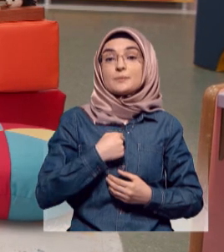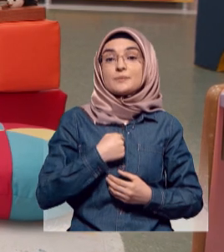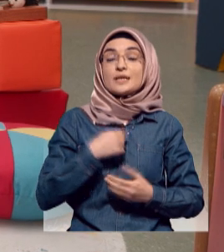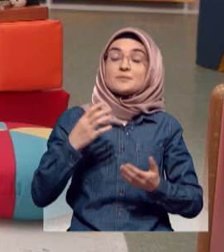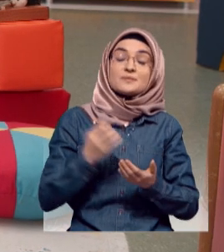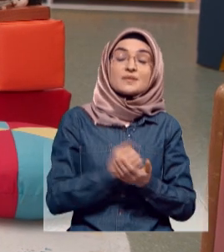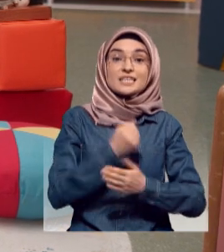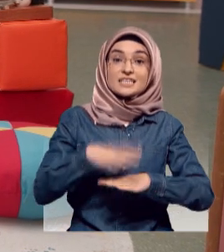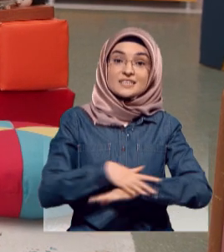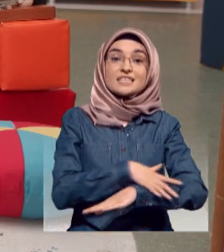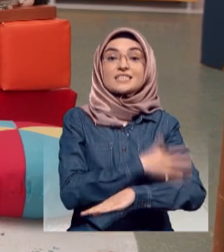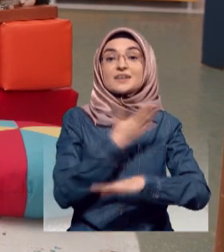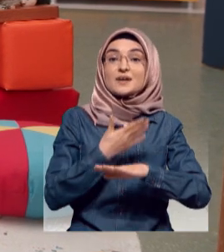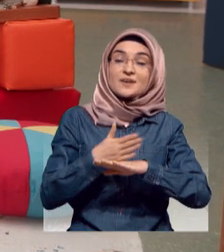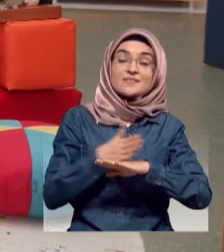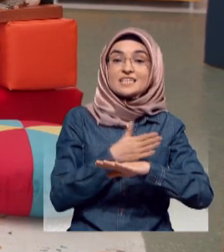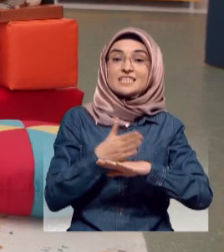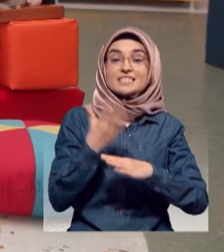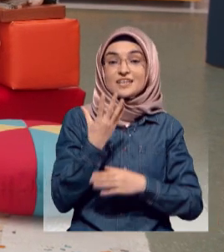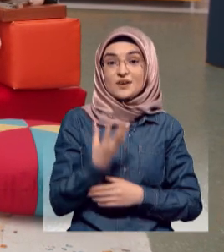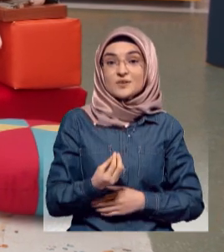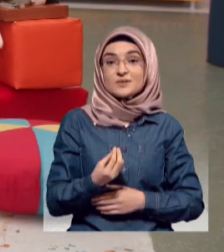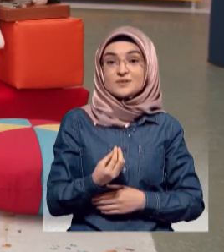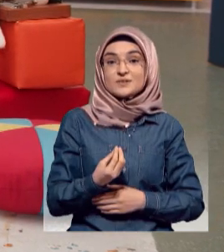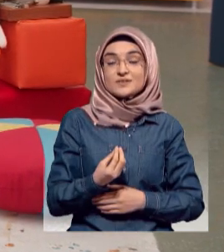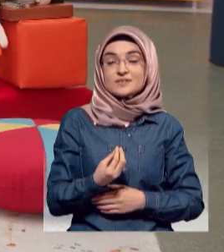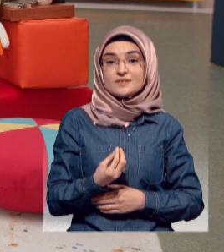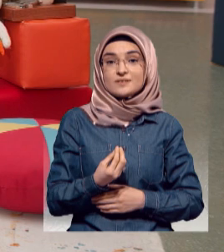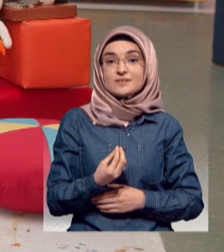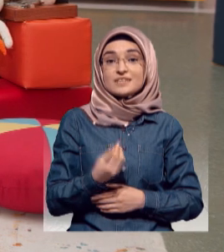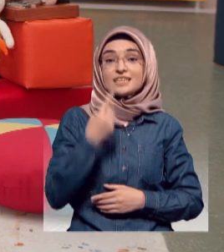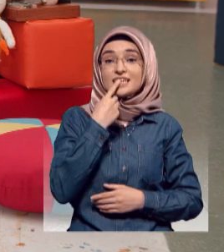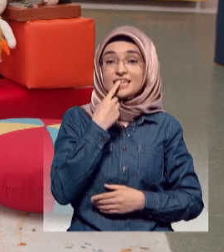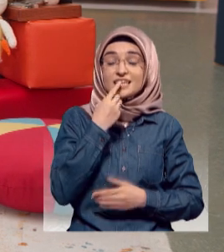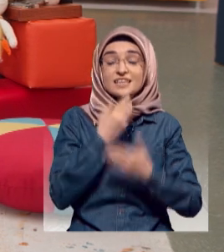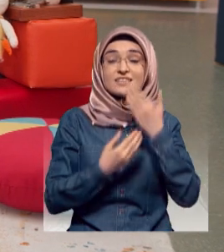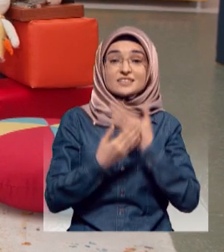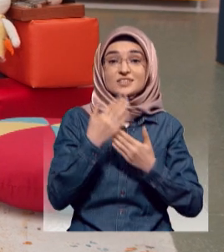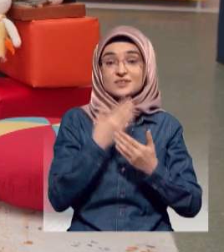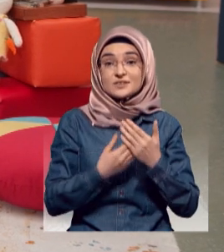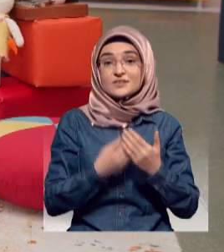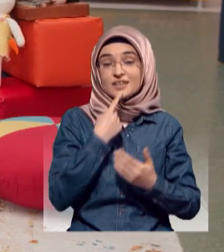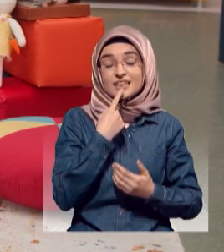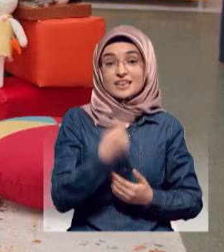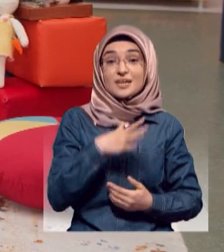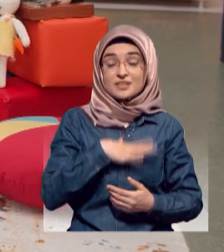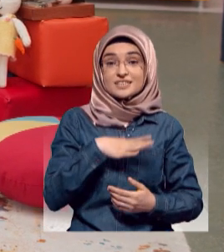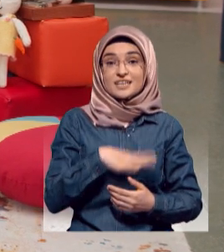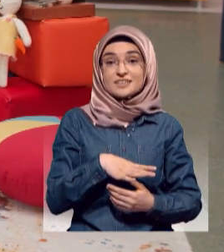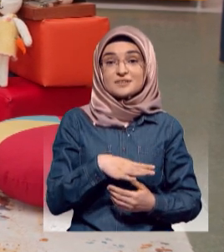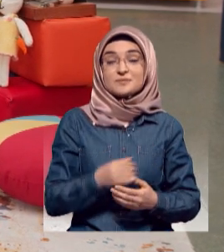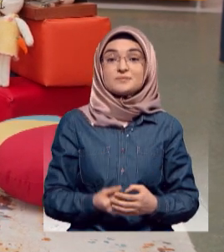Benim kazanacağım sevaba vesile oldunuz. Zahmet ettiniz. Dişlerinizi yordunuz demek